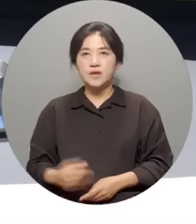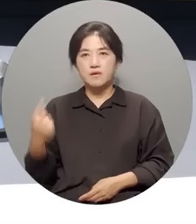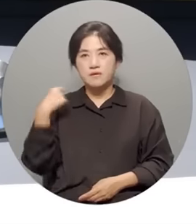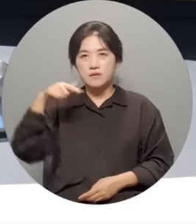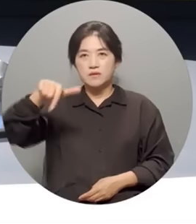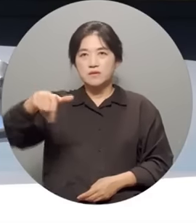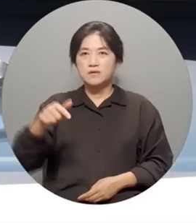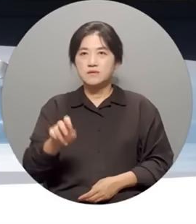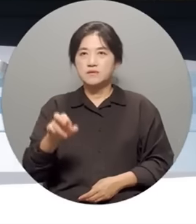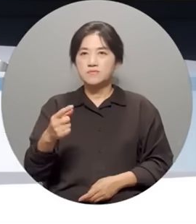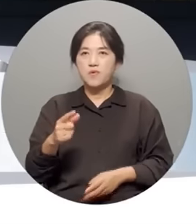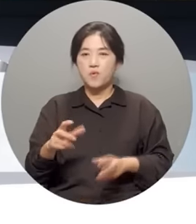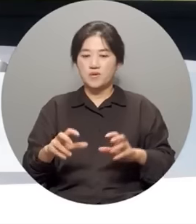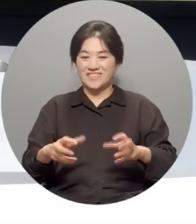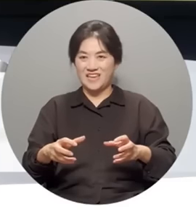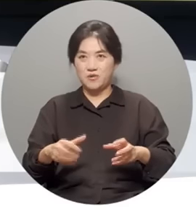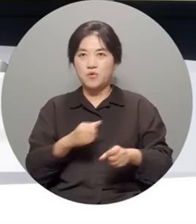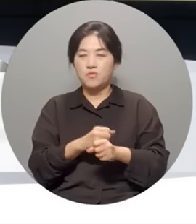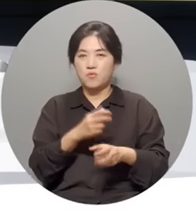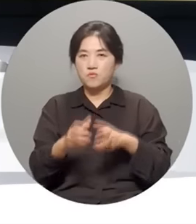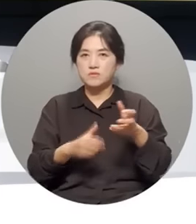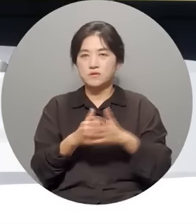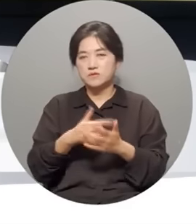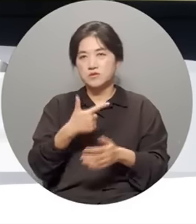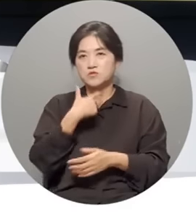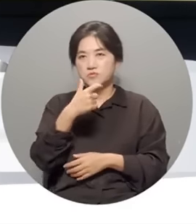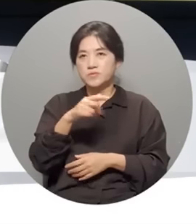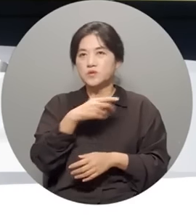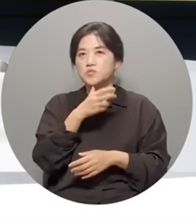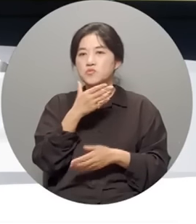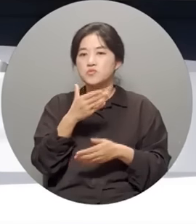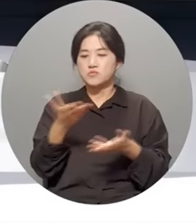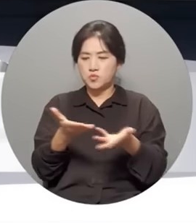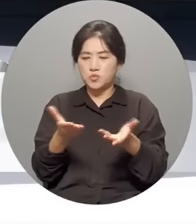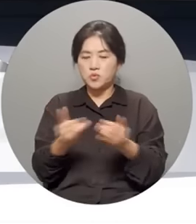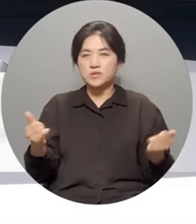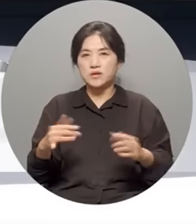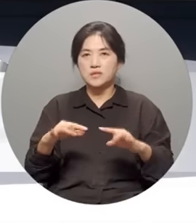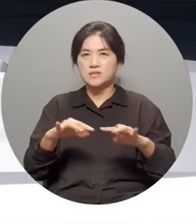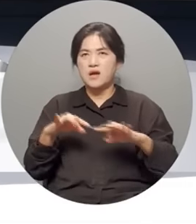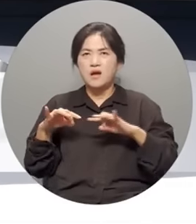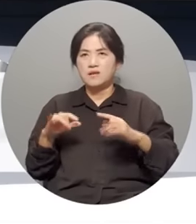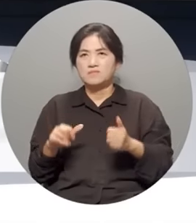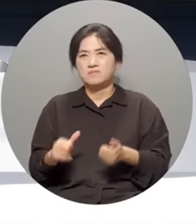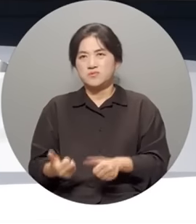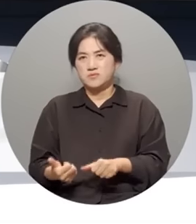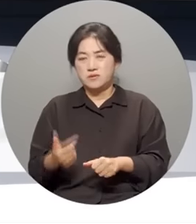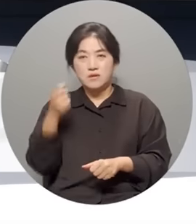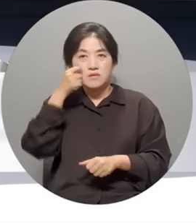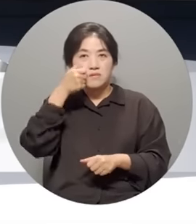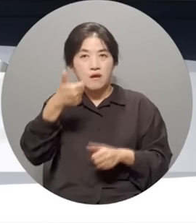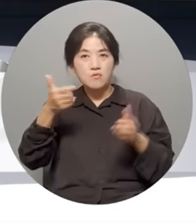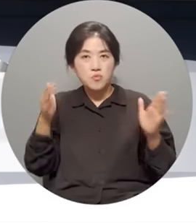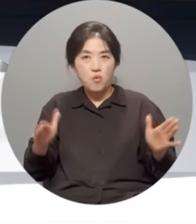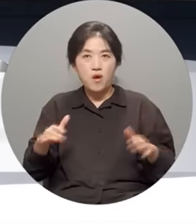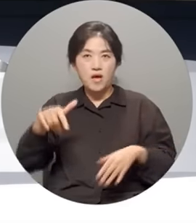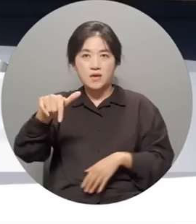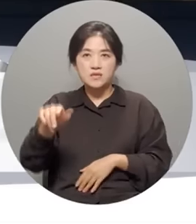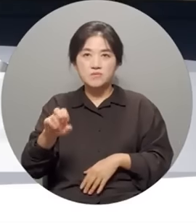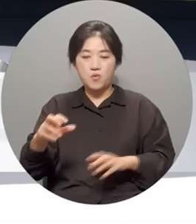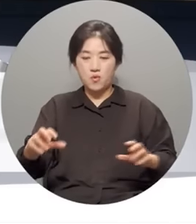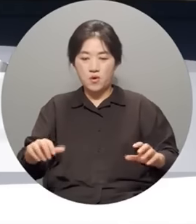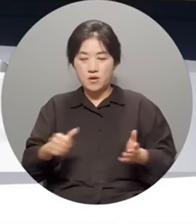어제 금호타이어 공장에서 60대 노동자가 감전돼 숨졌습니다. 최근 5달 사이 금호타이어